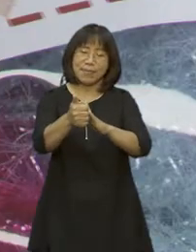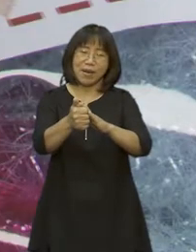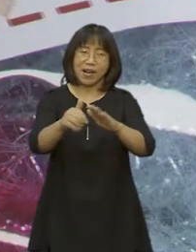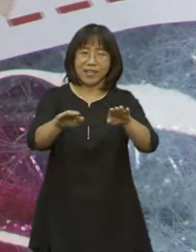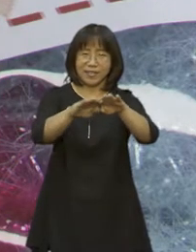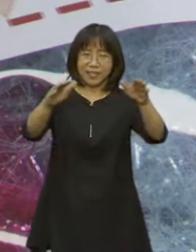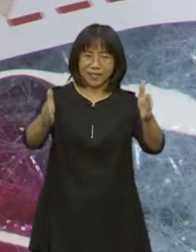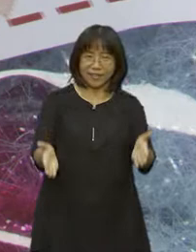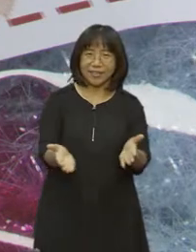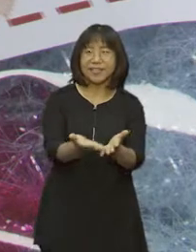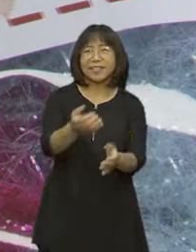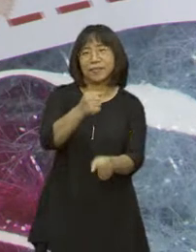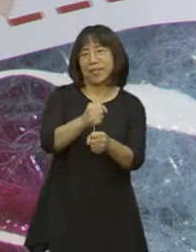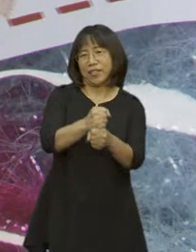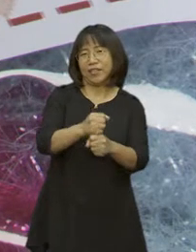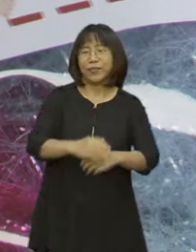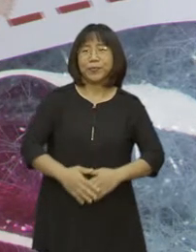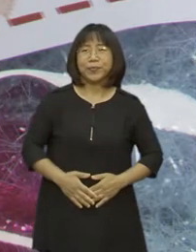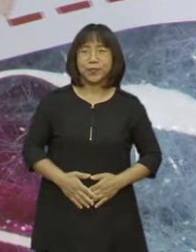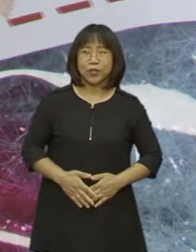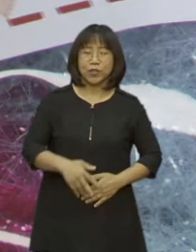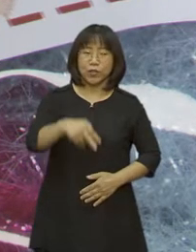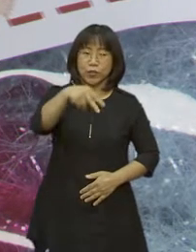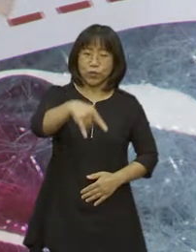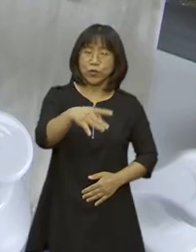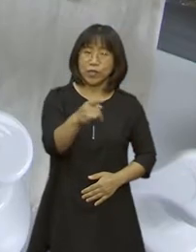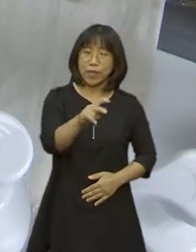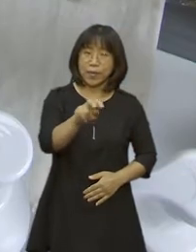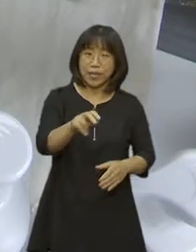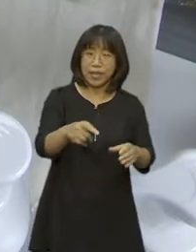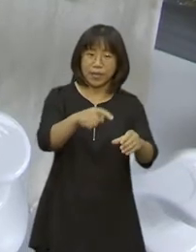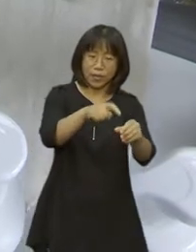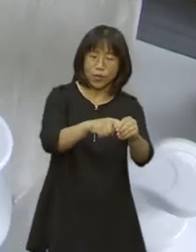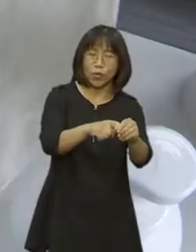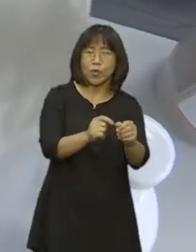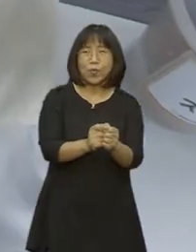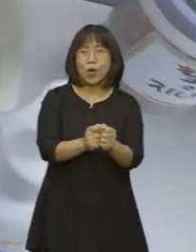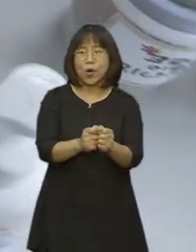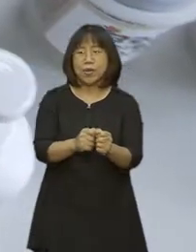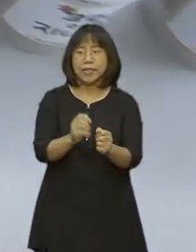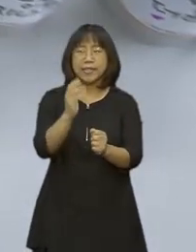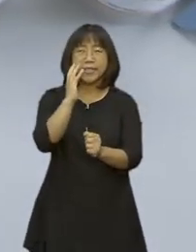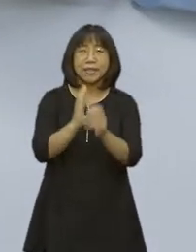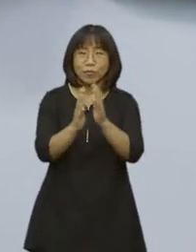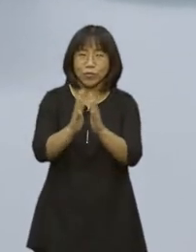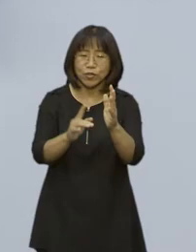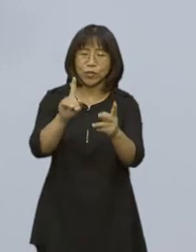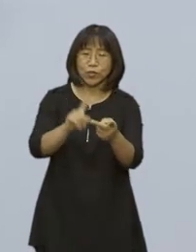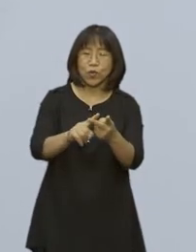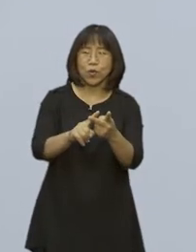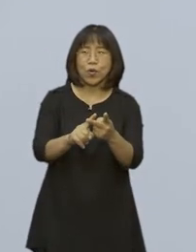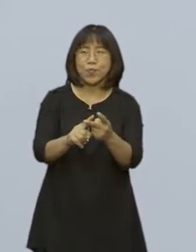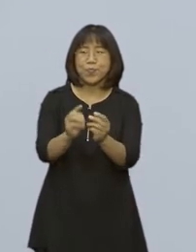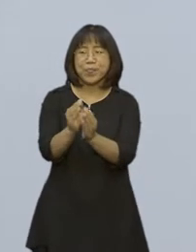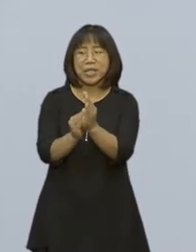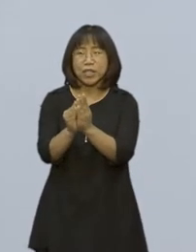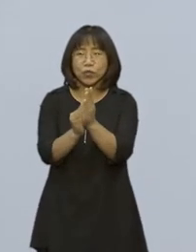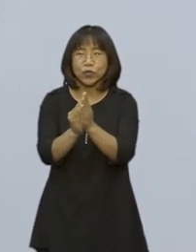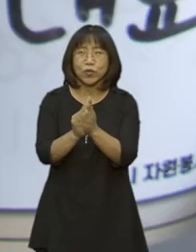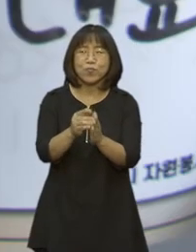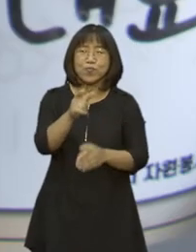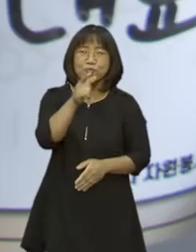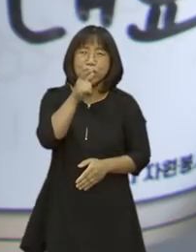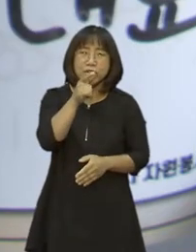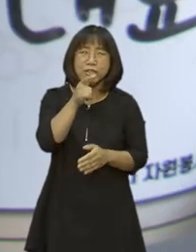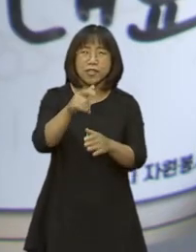위한 희망키트가 제작됩니다. 희망키트는 수세미, 반려식물, 거품비누, 물티슈